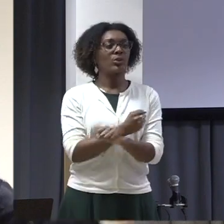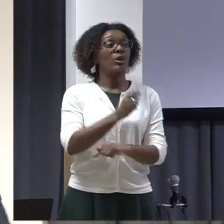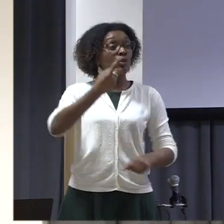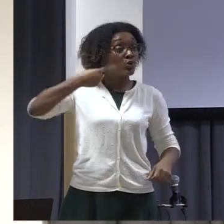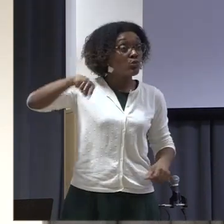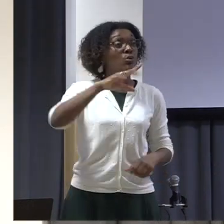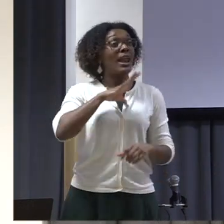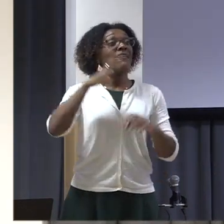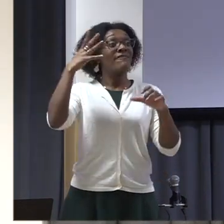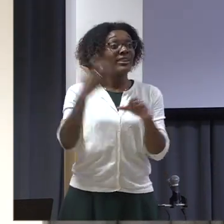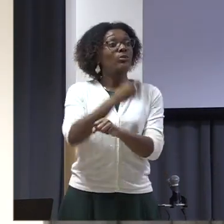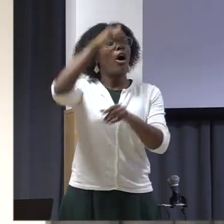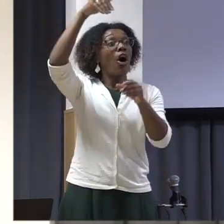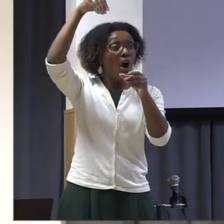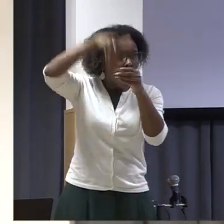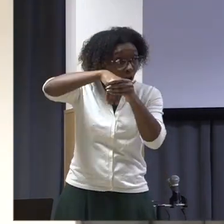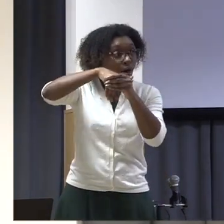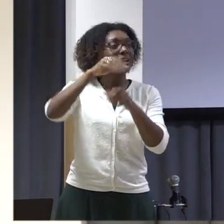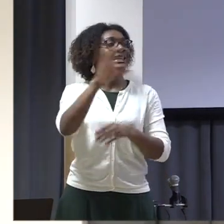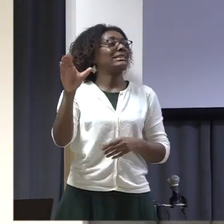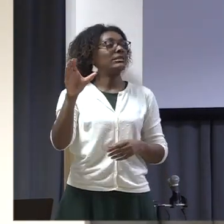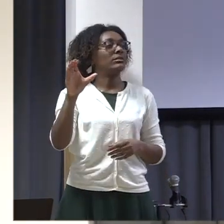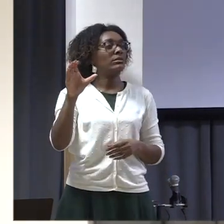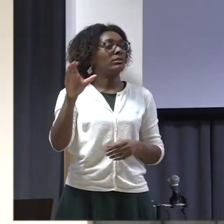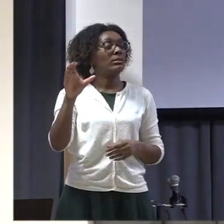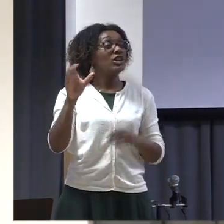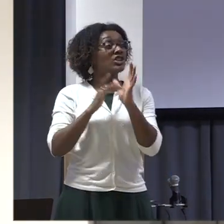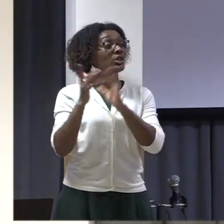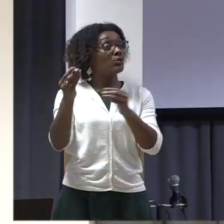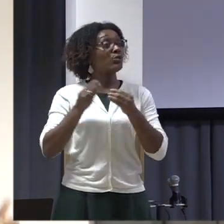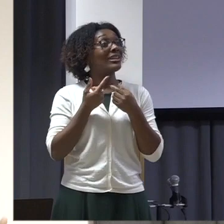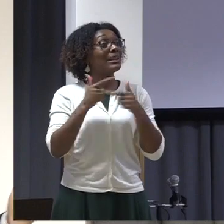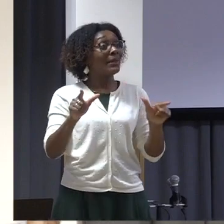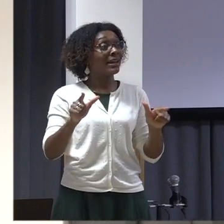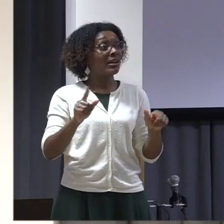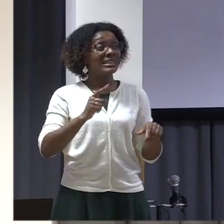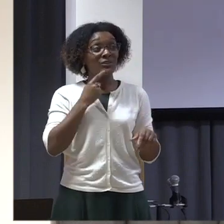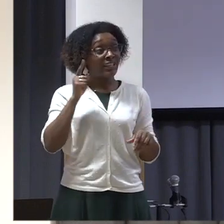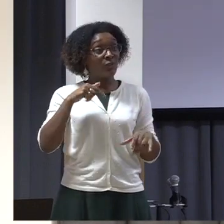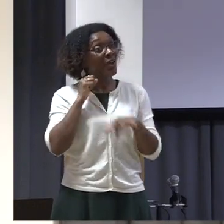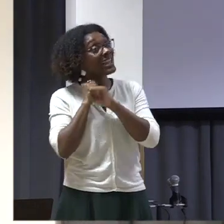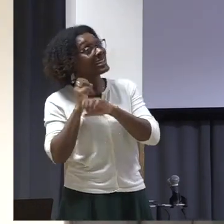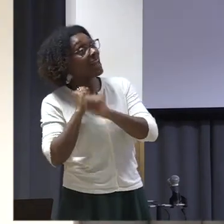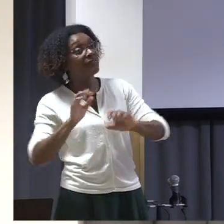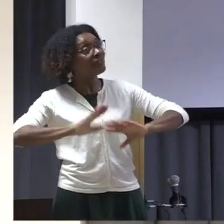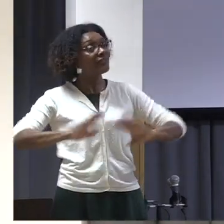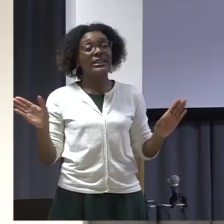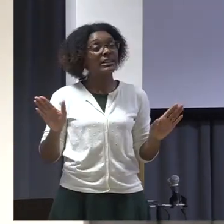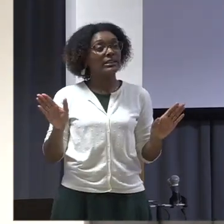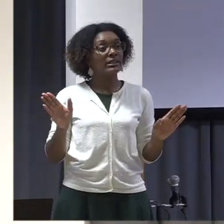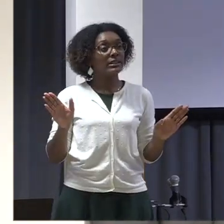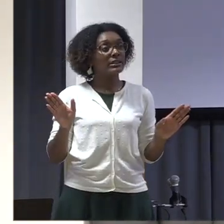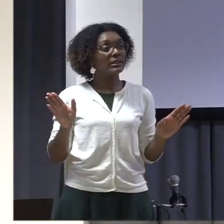christ christ nous a libérés pas pour que nous restions esclaves de quoi que ce soit mais pour que nous puissions